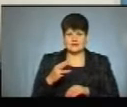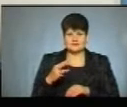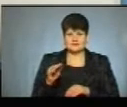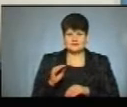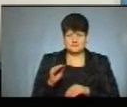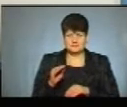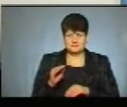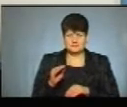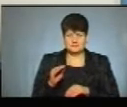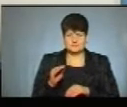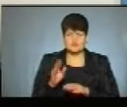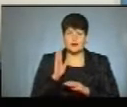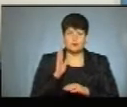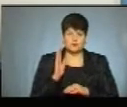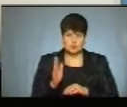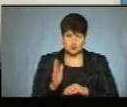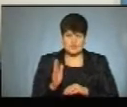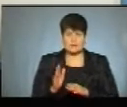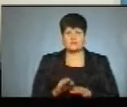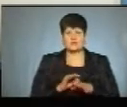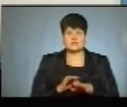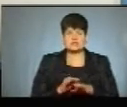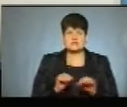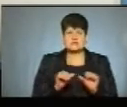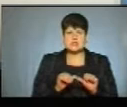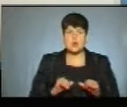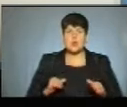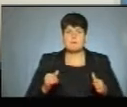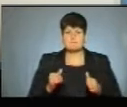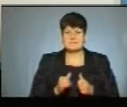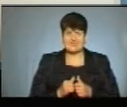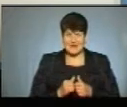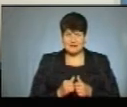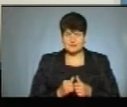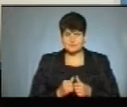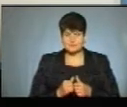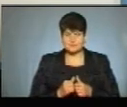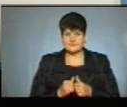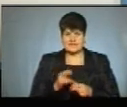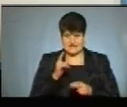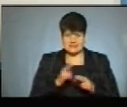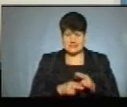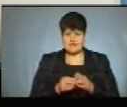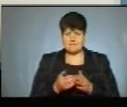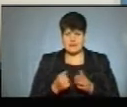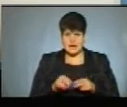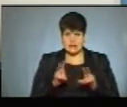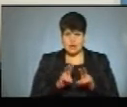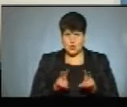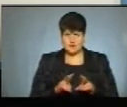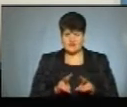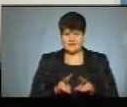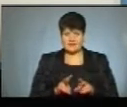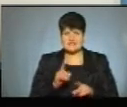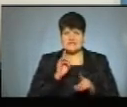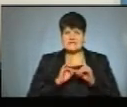30 жовтня, буде відбуватися комітет кінцевий вже перед розглядом в сесійній